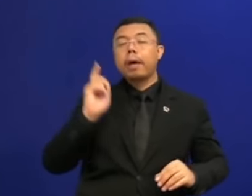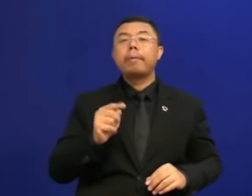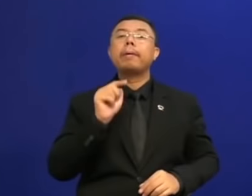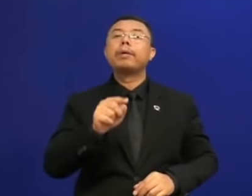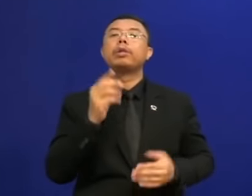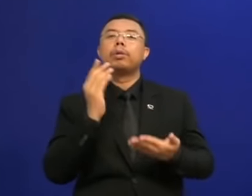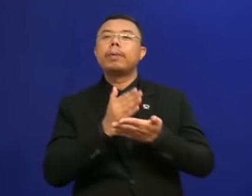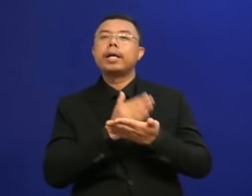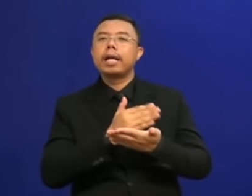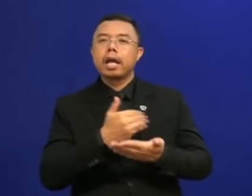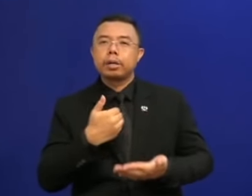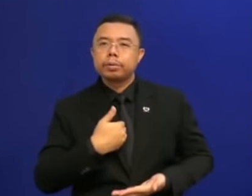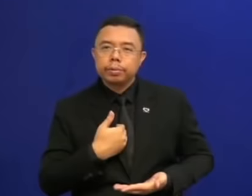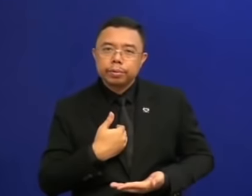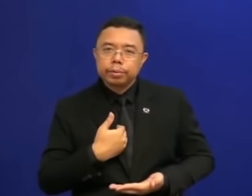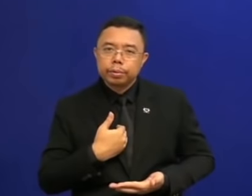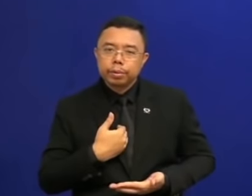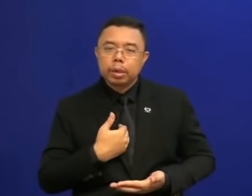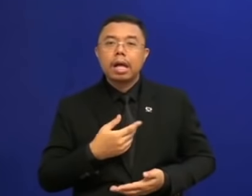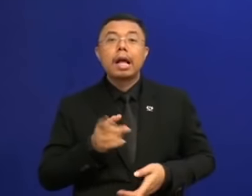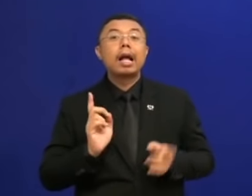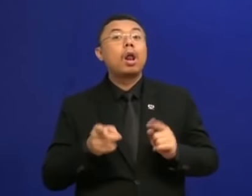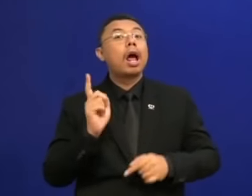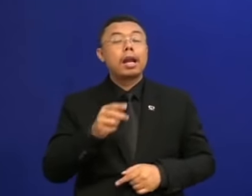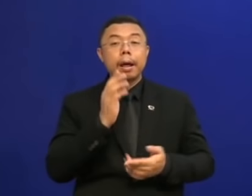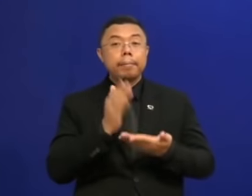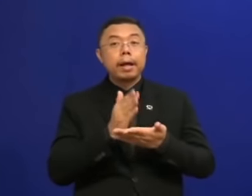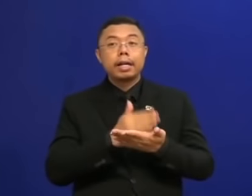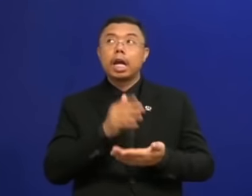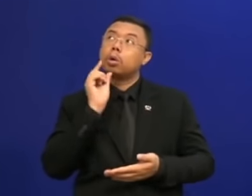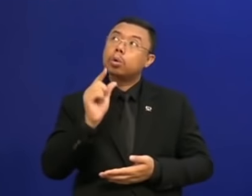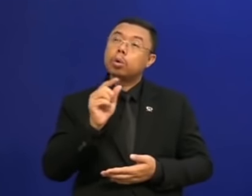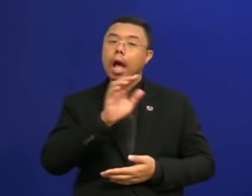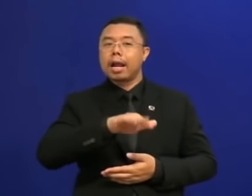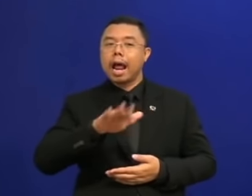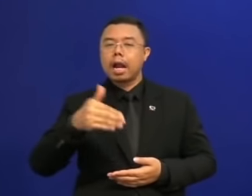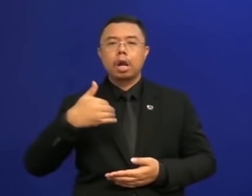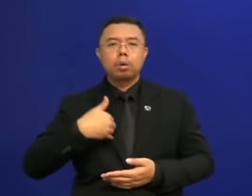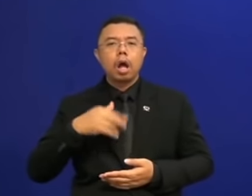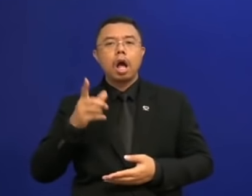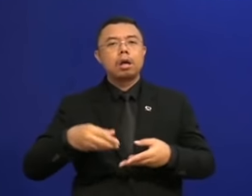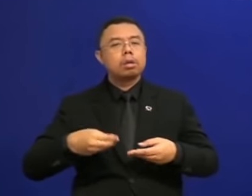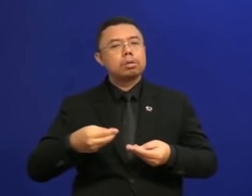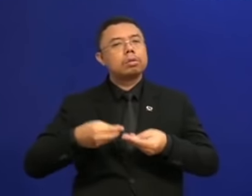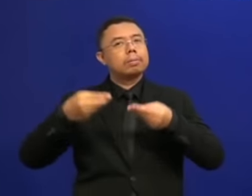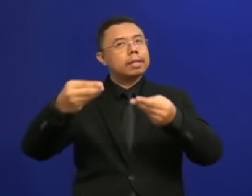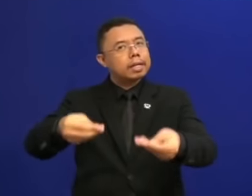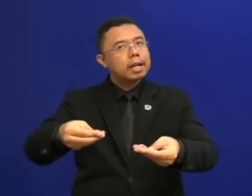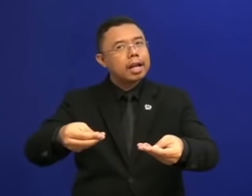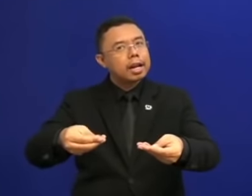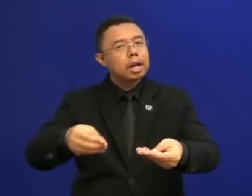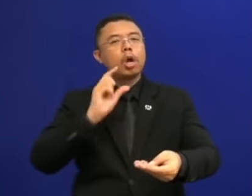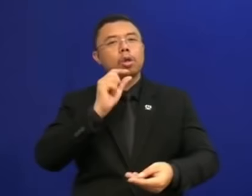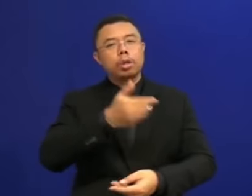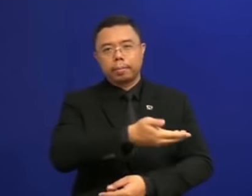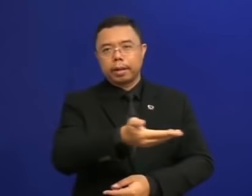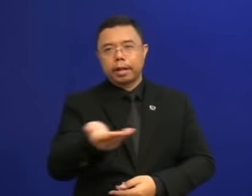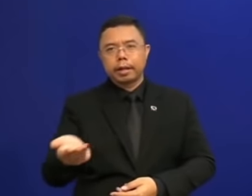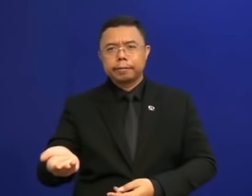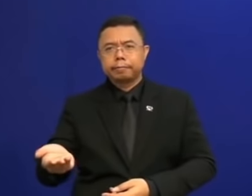itu bagianku. Nah, kalau ada bagian untuk anak-anakku ya harus kuberikan bagian untuk